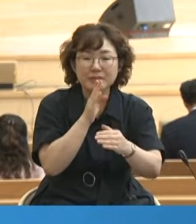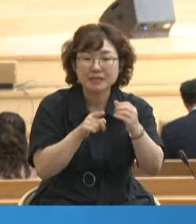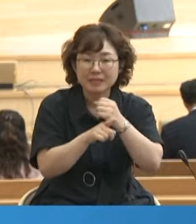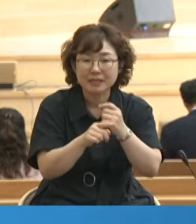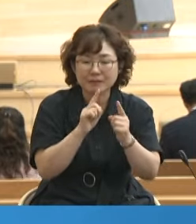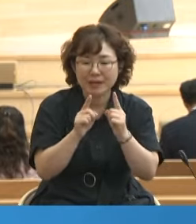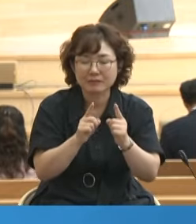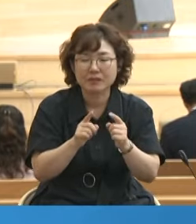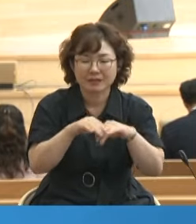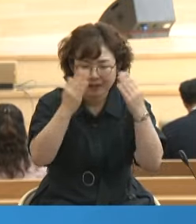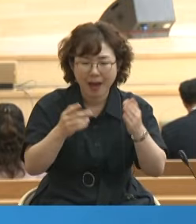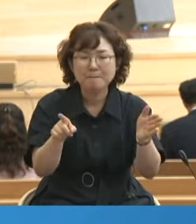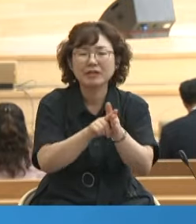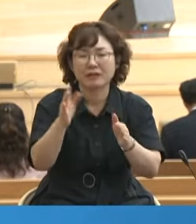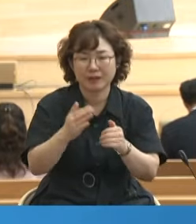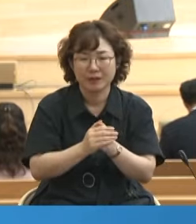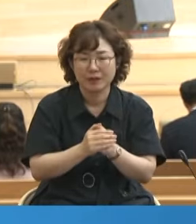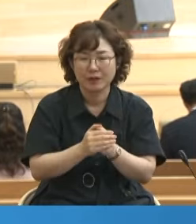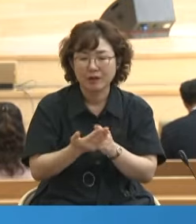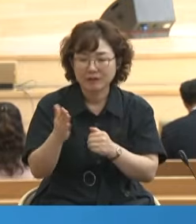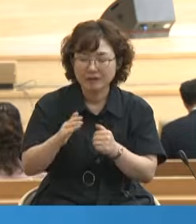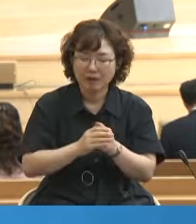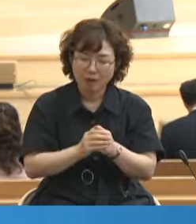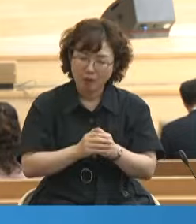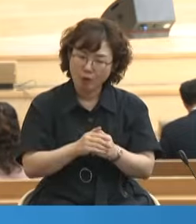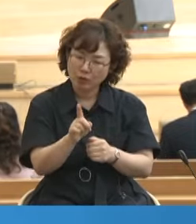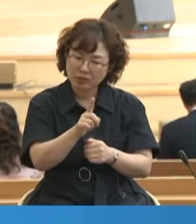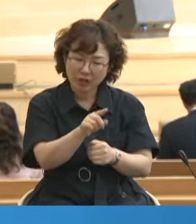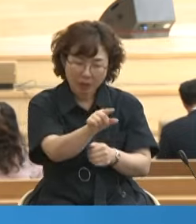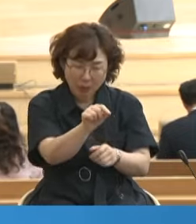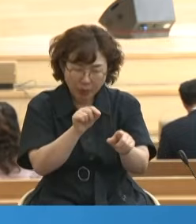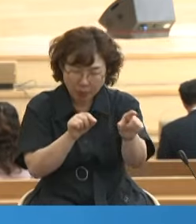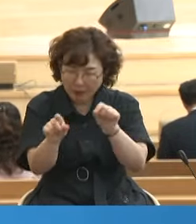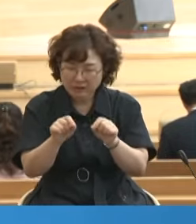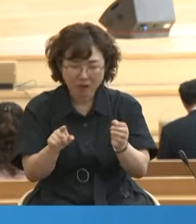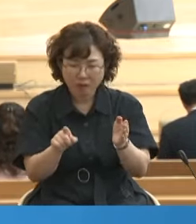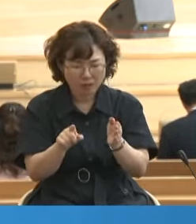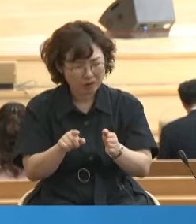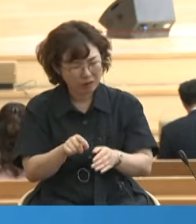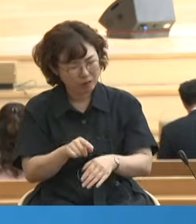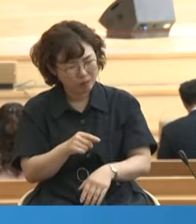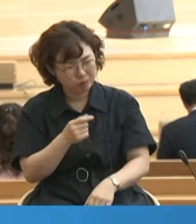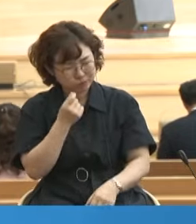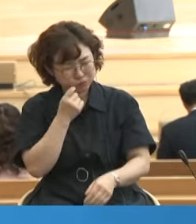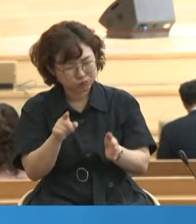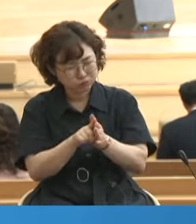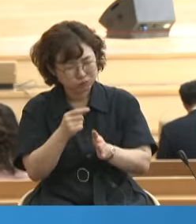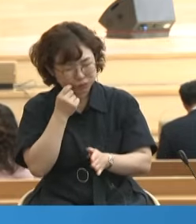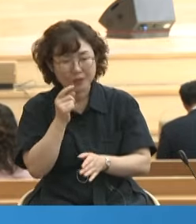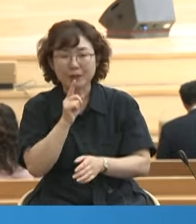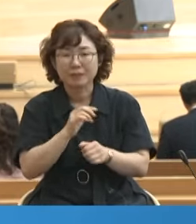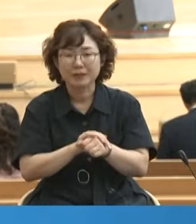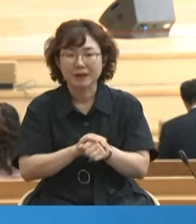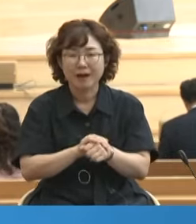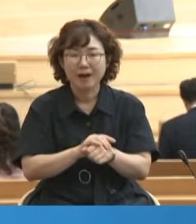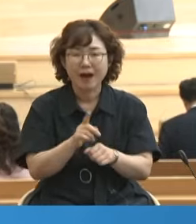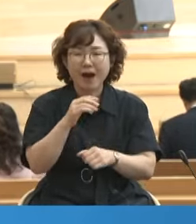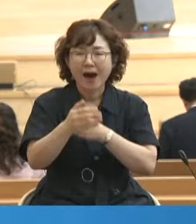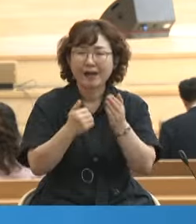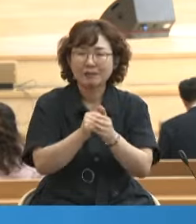믿어. 어? 하나님이 남자와 여자로 창조하셨다. 그걸 안 믿어. 그걸 지 마음대로